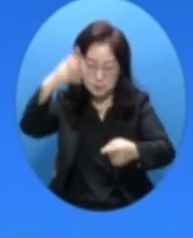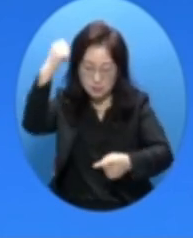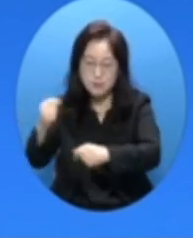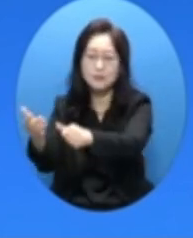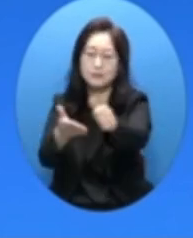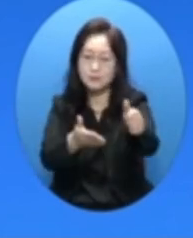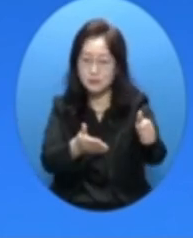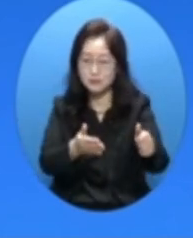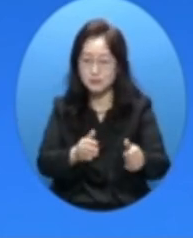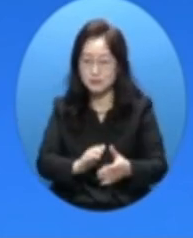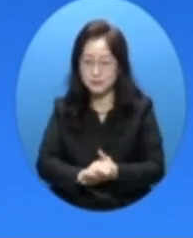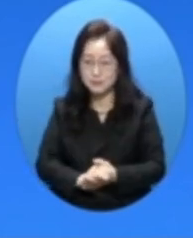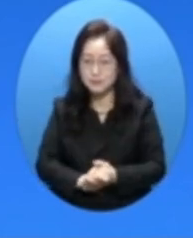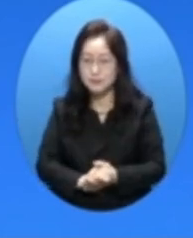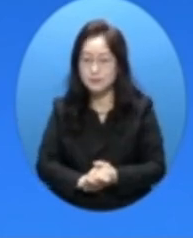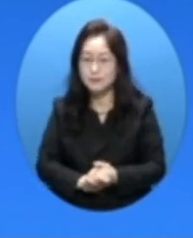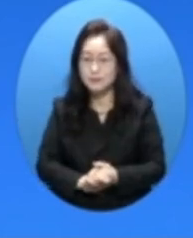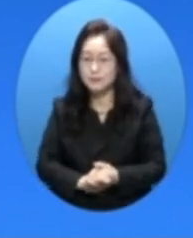잊지 않게 되기를 바랍니다